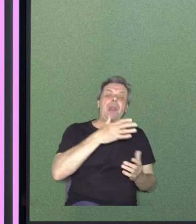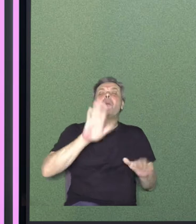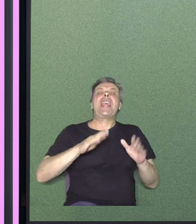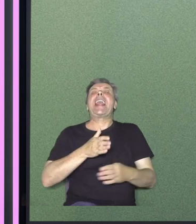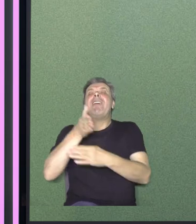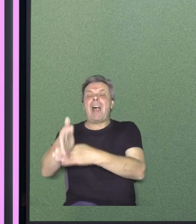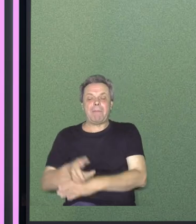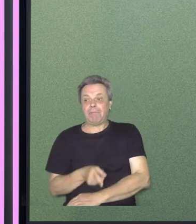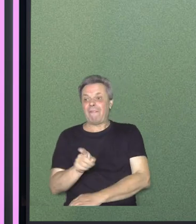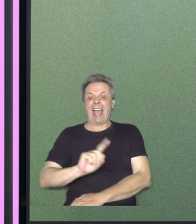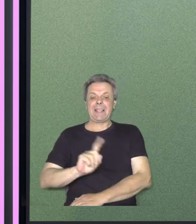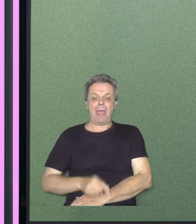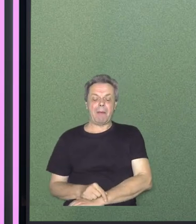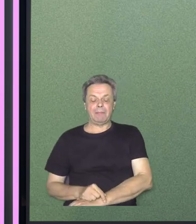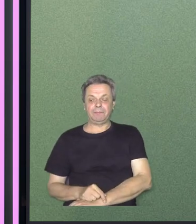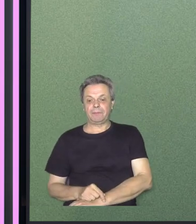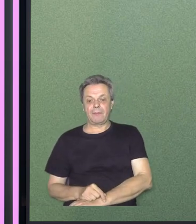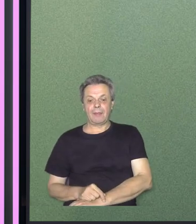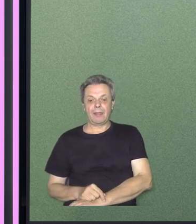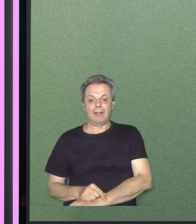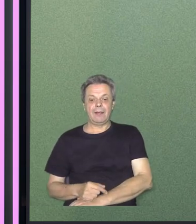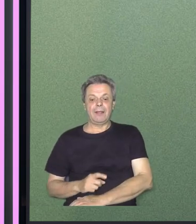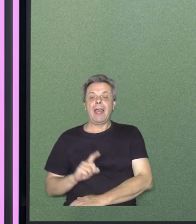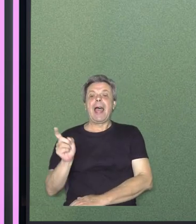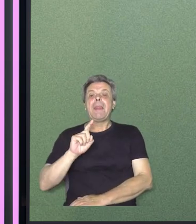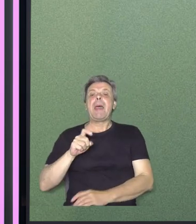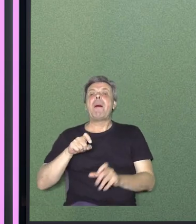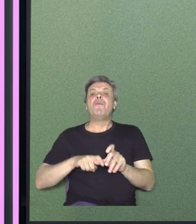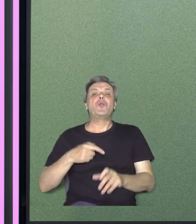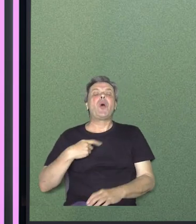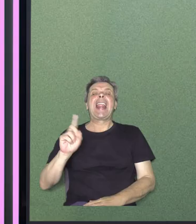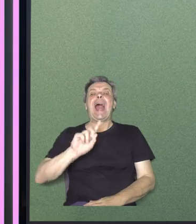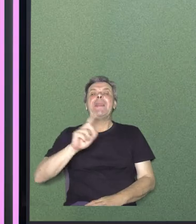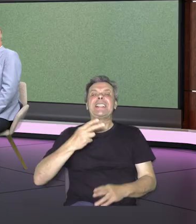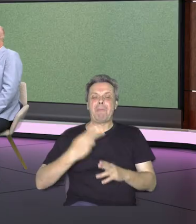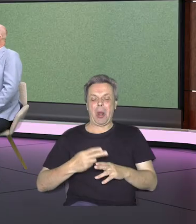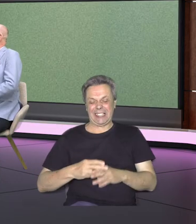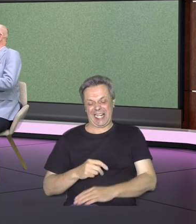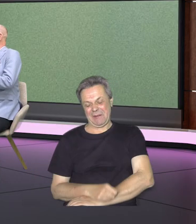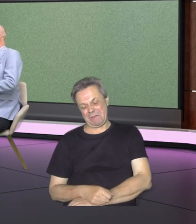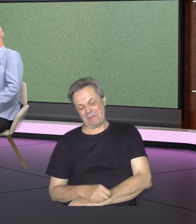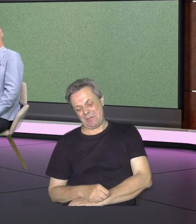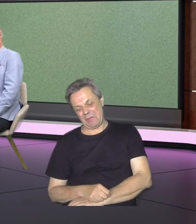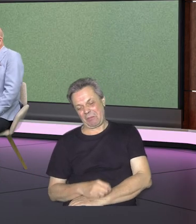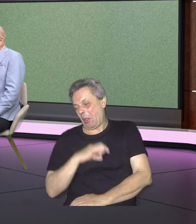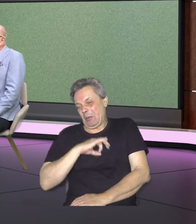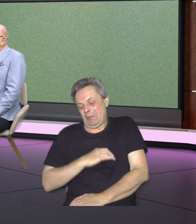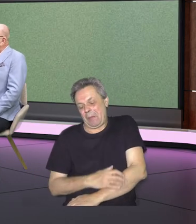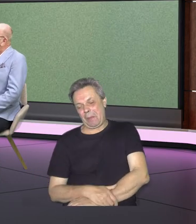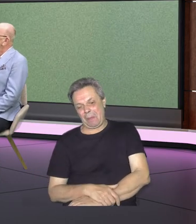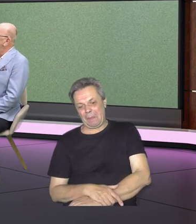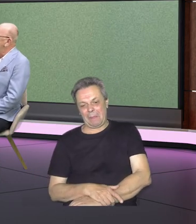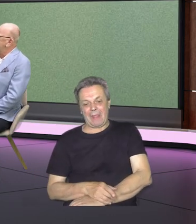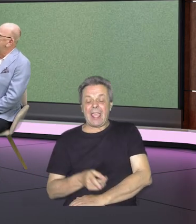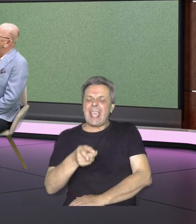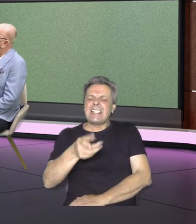I nema vas. Pa da, nemam funkciju, ali nisam ni bolestan. Bravo.